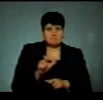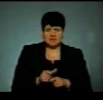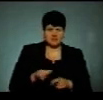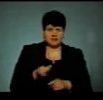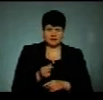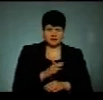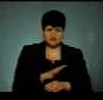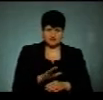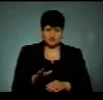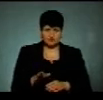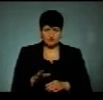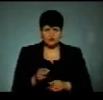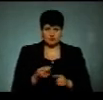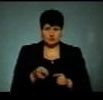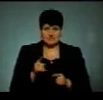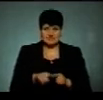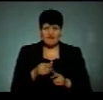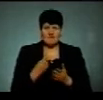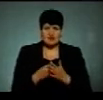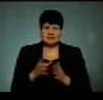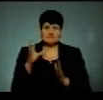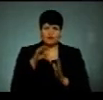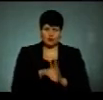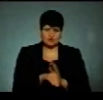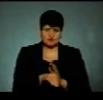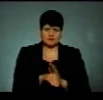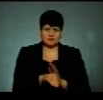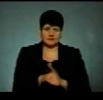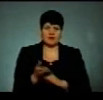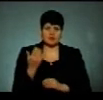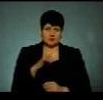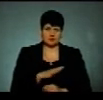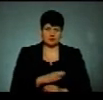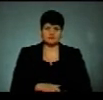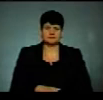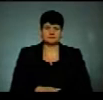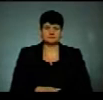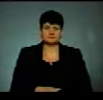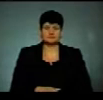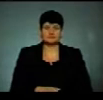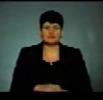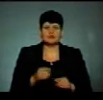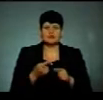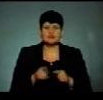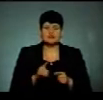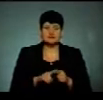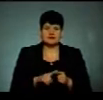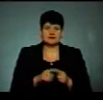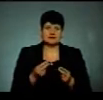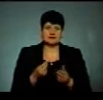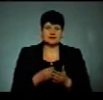що вона все одно, ця вартість включена була раніше. Ці цифри, в